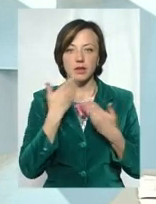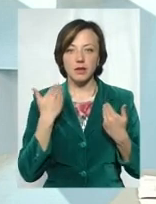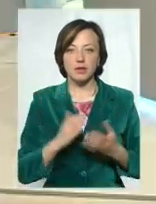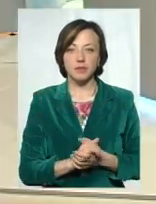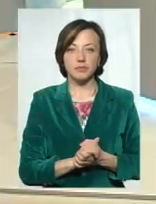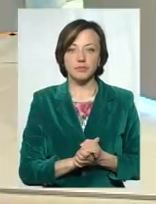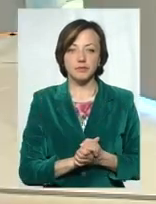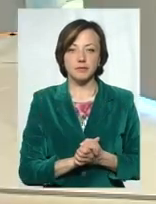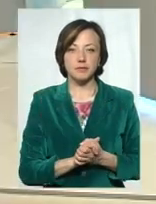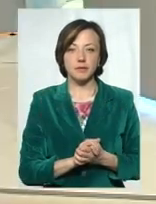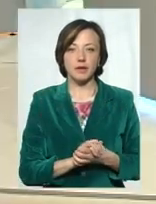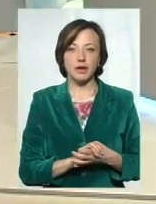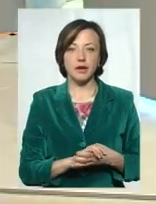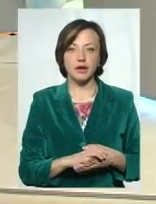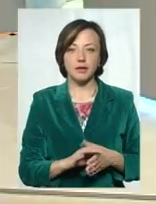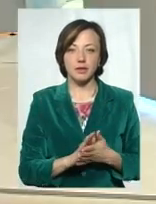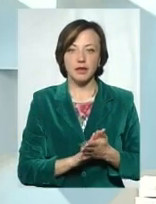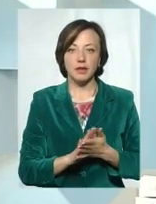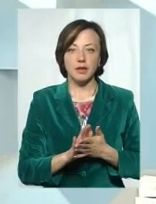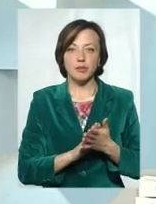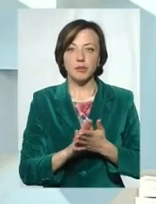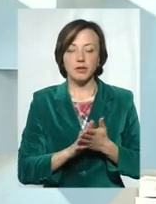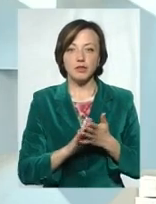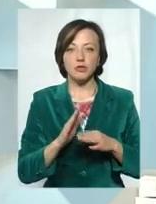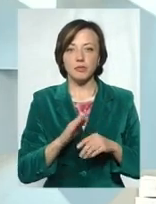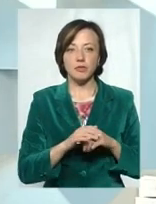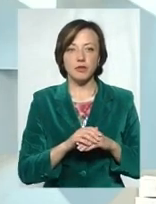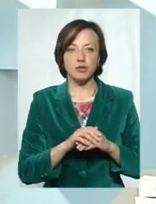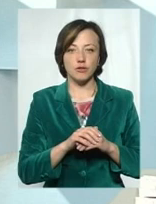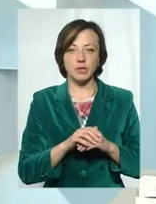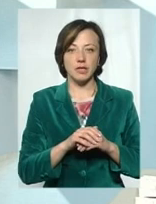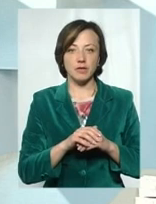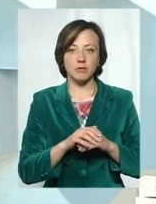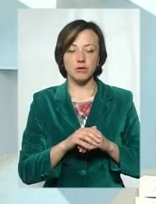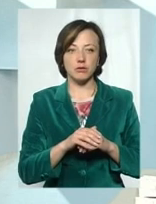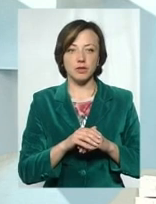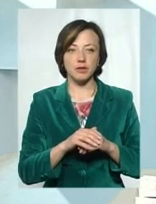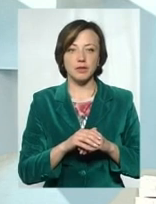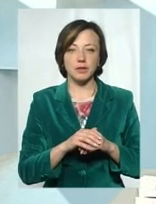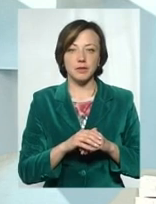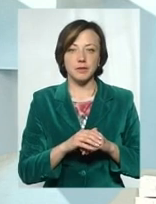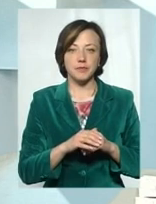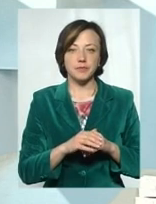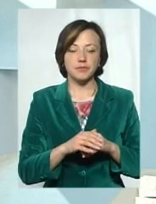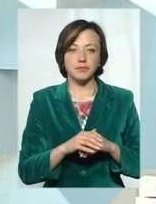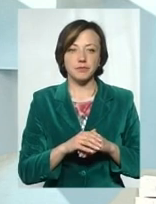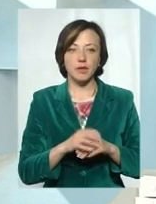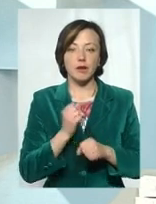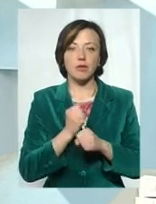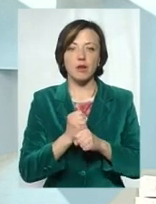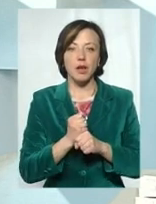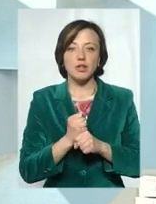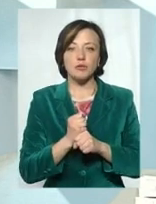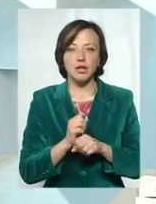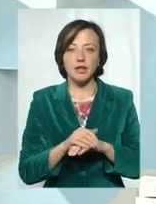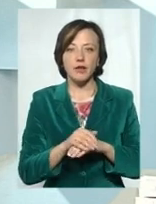персоніфікацію. Проблема з ринковим збором. Так, з ринковим збором. Це потрібно все, тому я говорю, що це складна законодавча робота попереду.